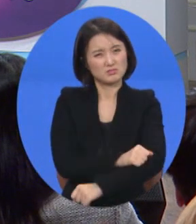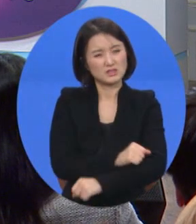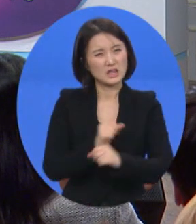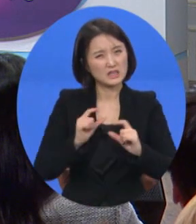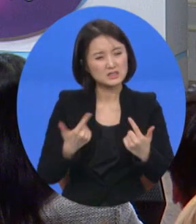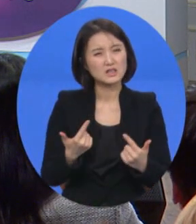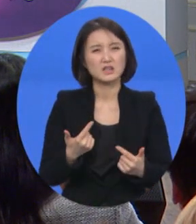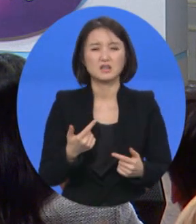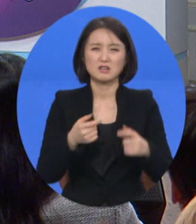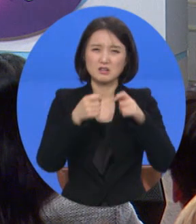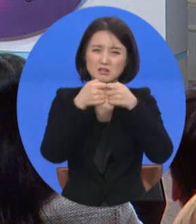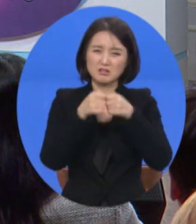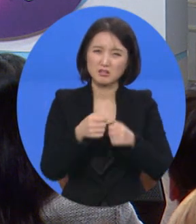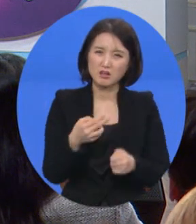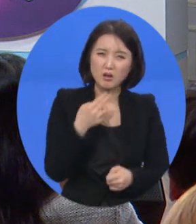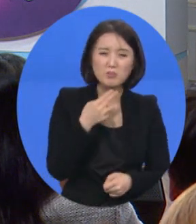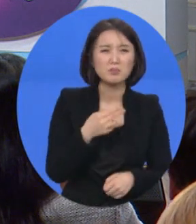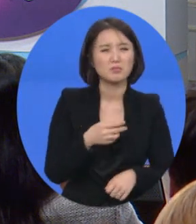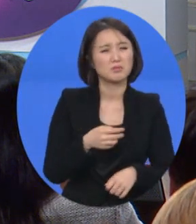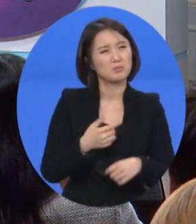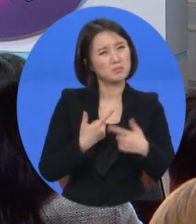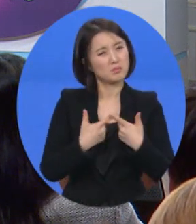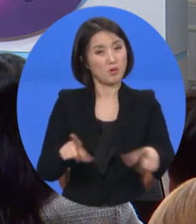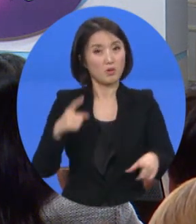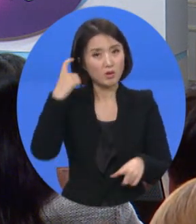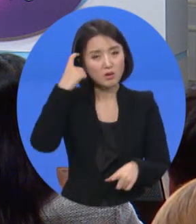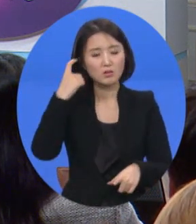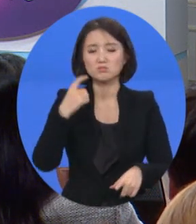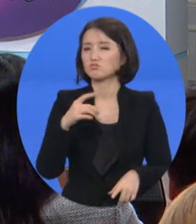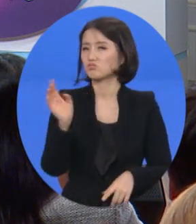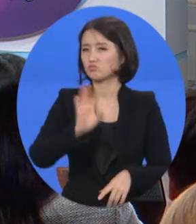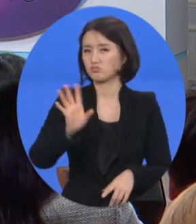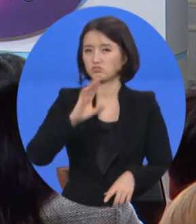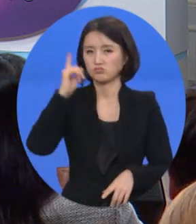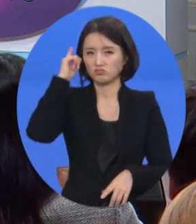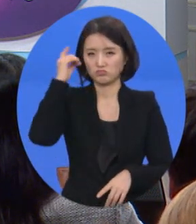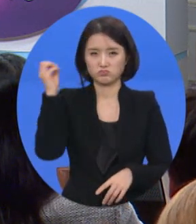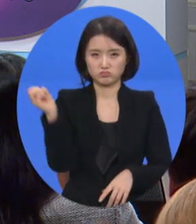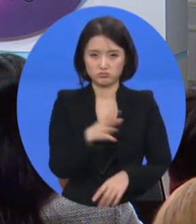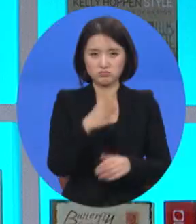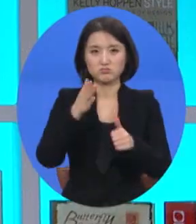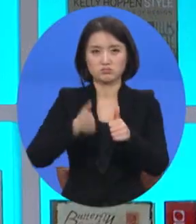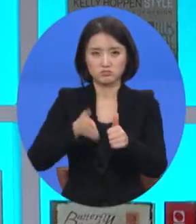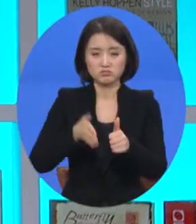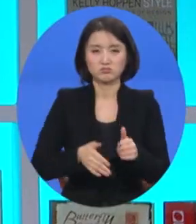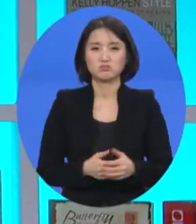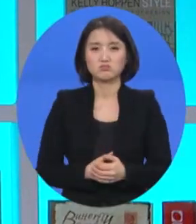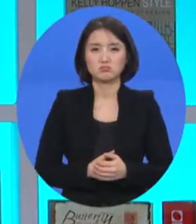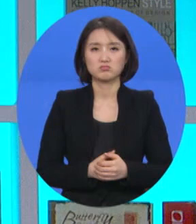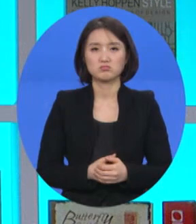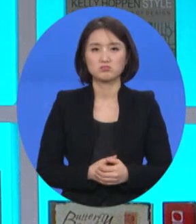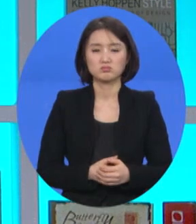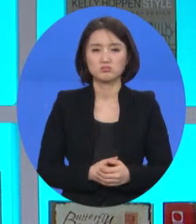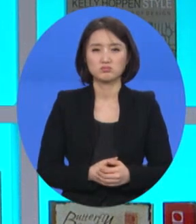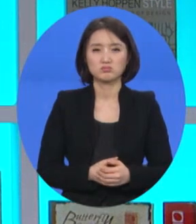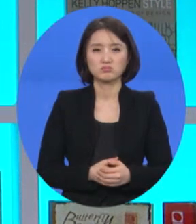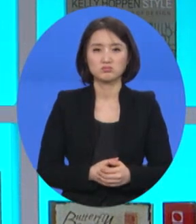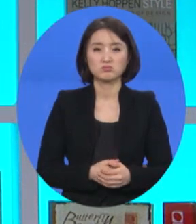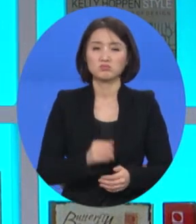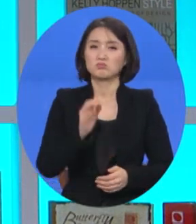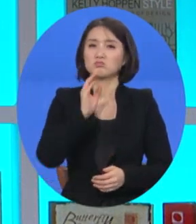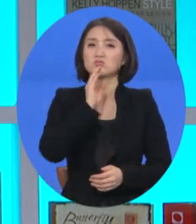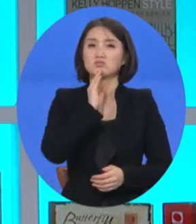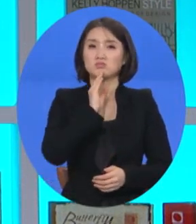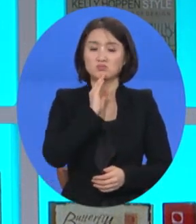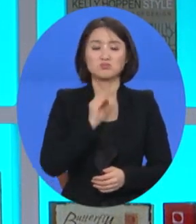장렬하게 그릴 때는 정말 극 세밀화 이를테면 은 뭣에 양의 에 미술로 얘기하려 짜면 뭐 하이프로 2억이